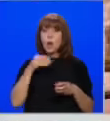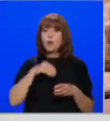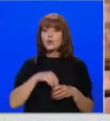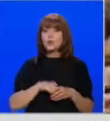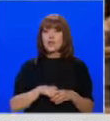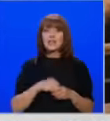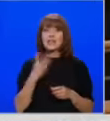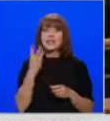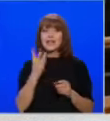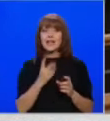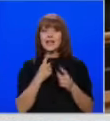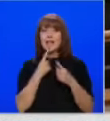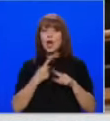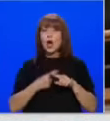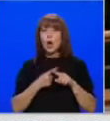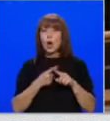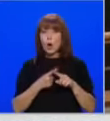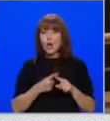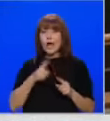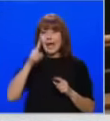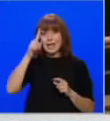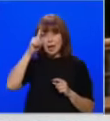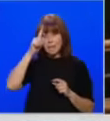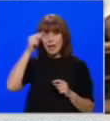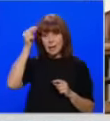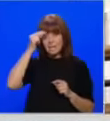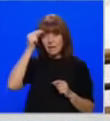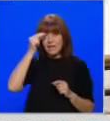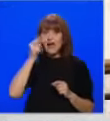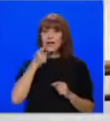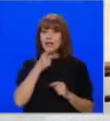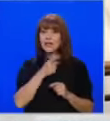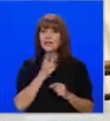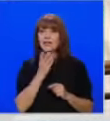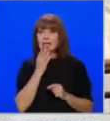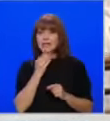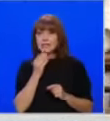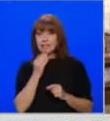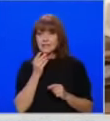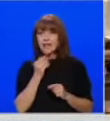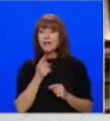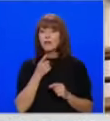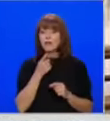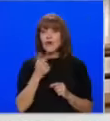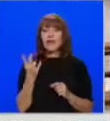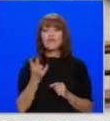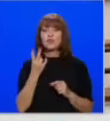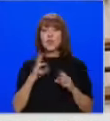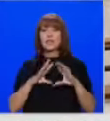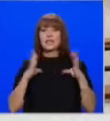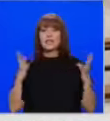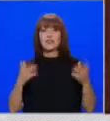и три хора – от България, Израел и Германия. Това са страните, изиграли ключова роля в съдбата на евреите по време на Втората световна